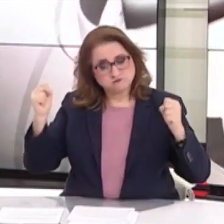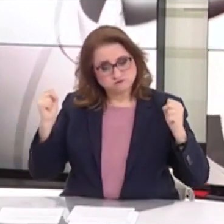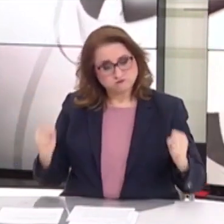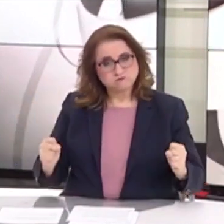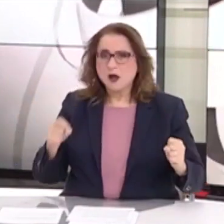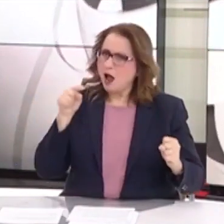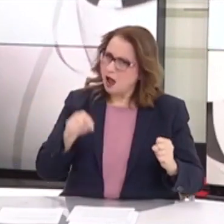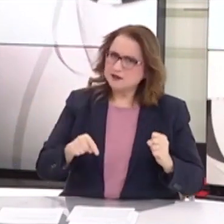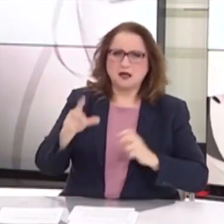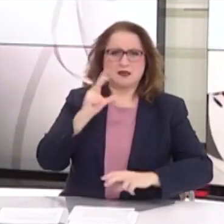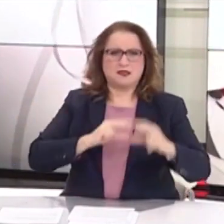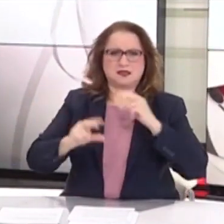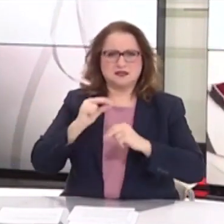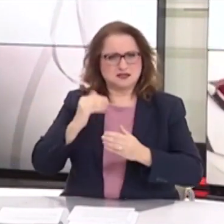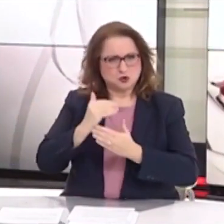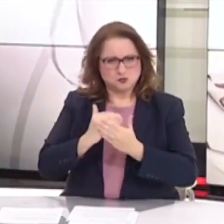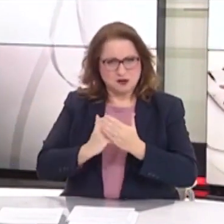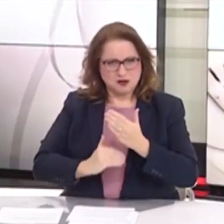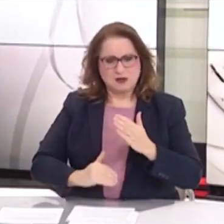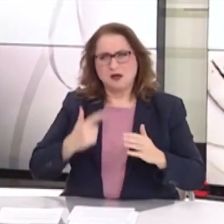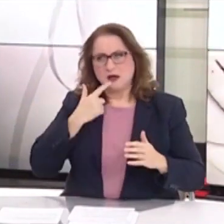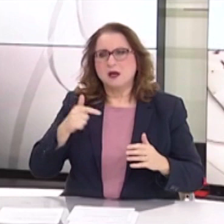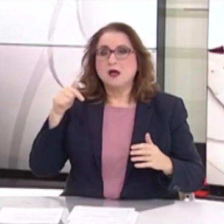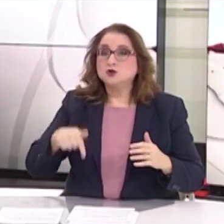μας σε μια χρονική στιγμή που είναι